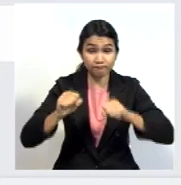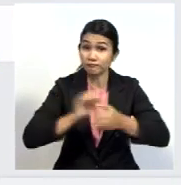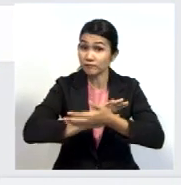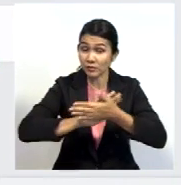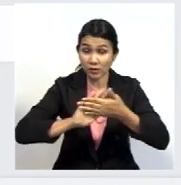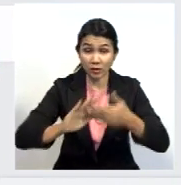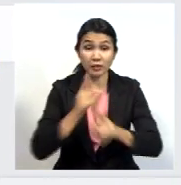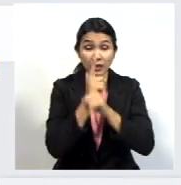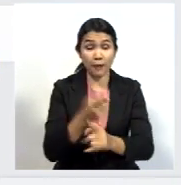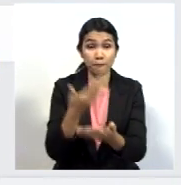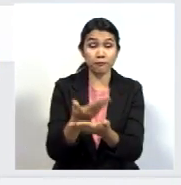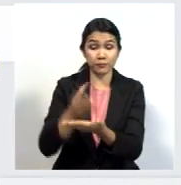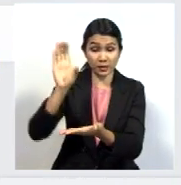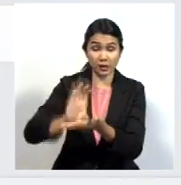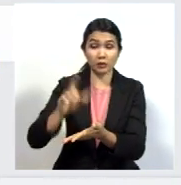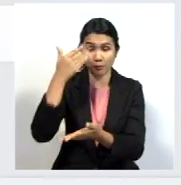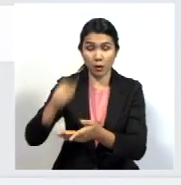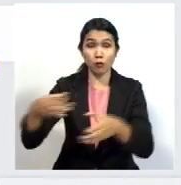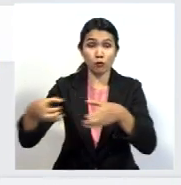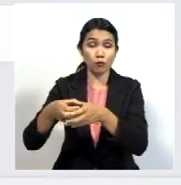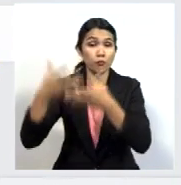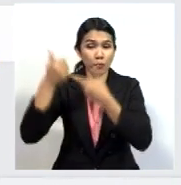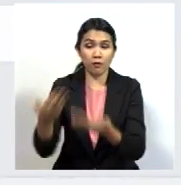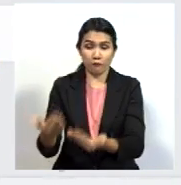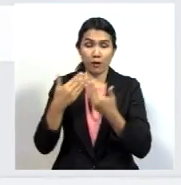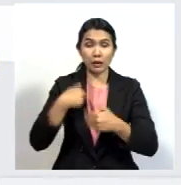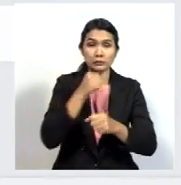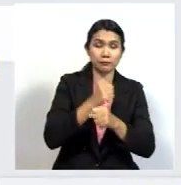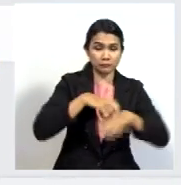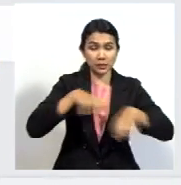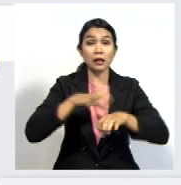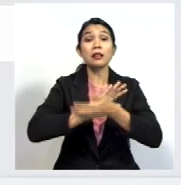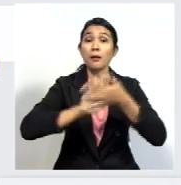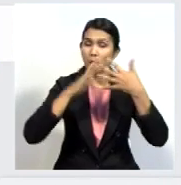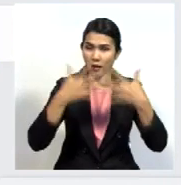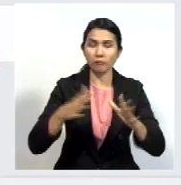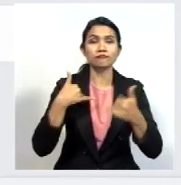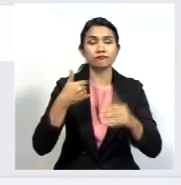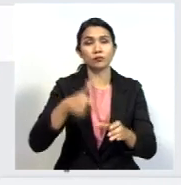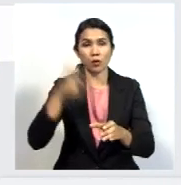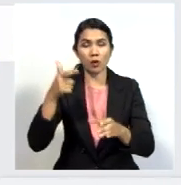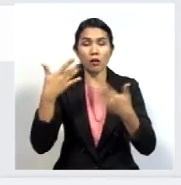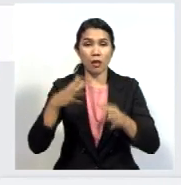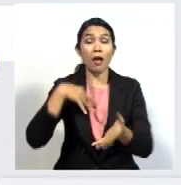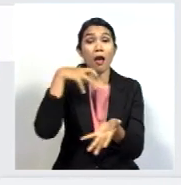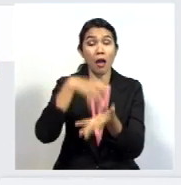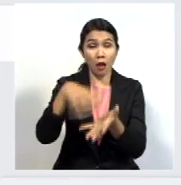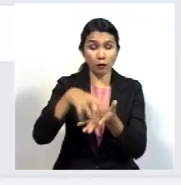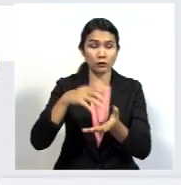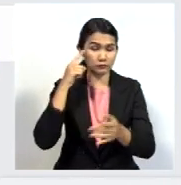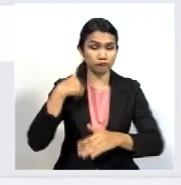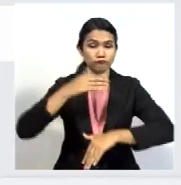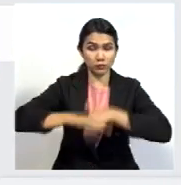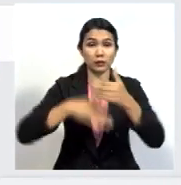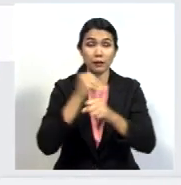แล้วตามภารกิจที่พรรคได้มอบหมายไว้จนครบถ้วนหมดแล้วและบอกถึงการเดินหน้าทำงานการเมืองต่อไปโดยใช้ประสบการณ์